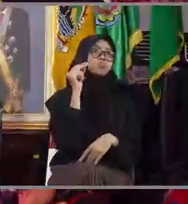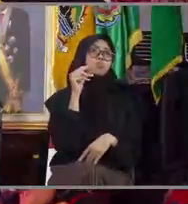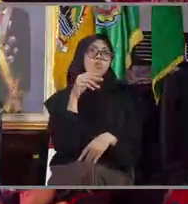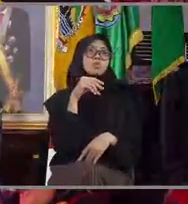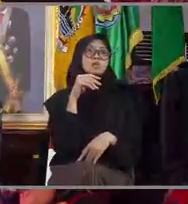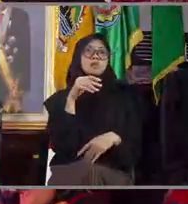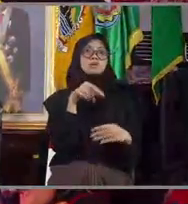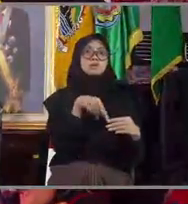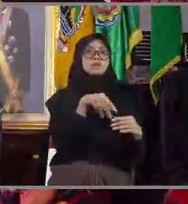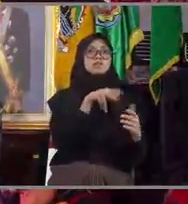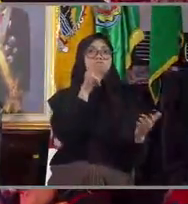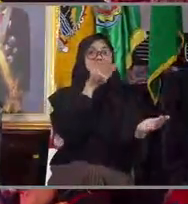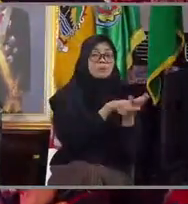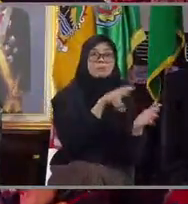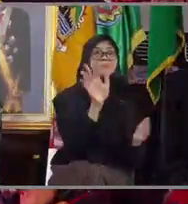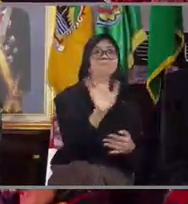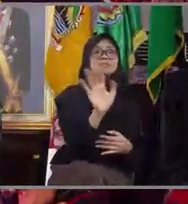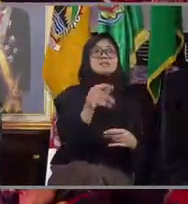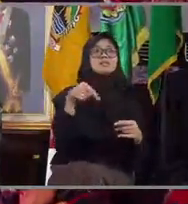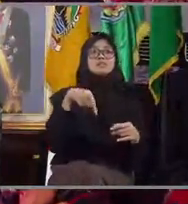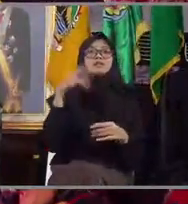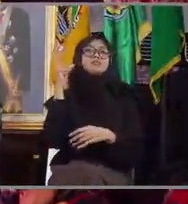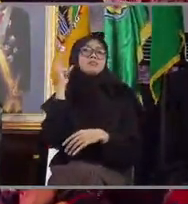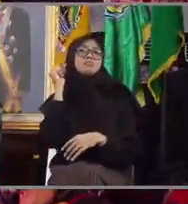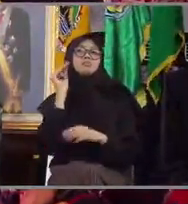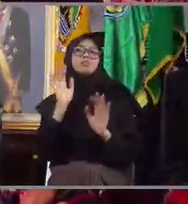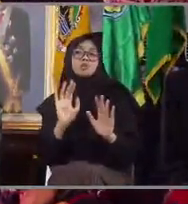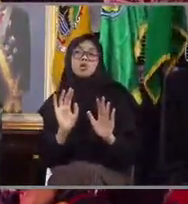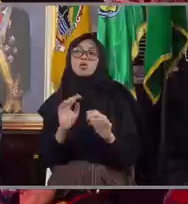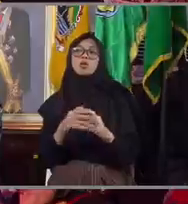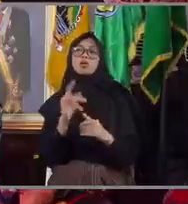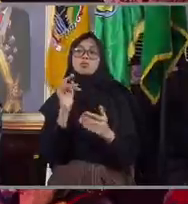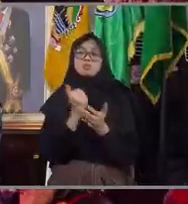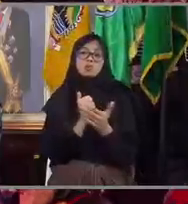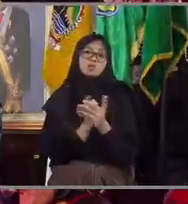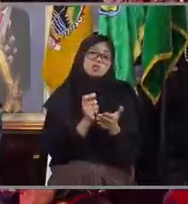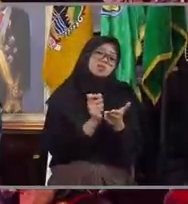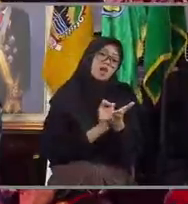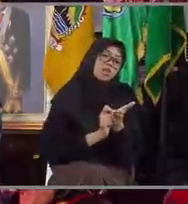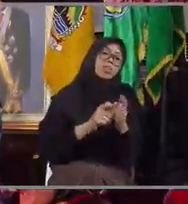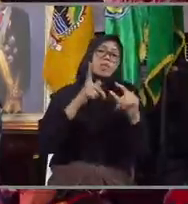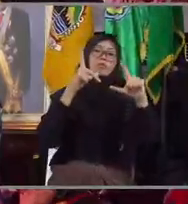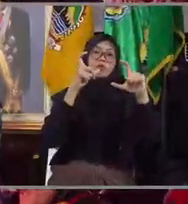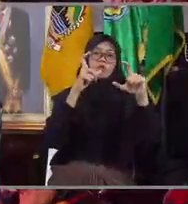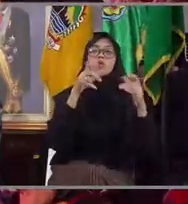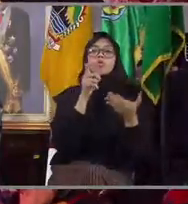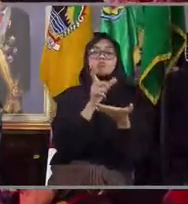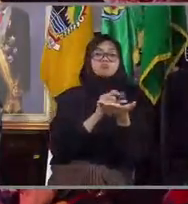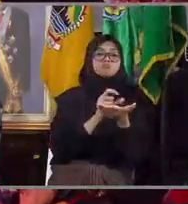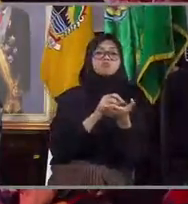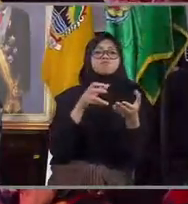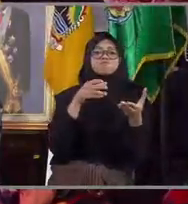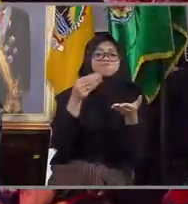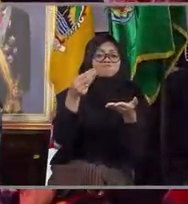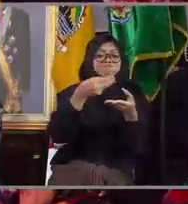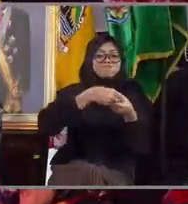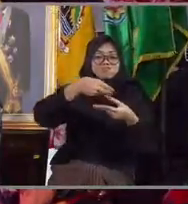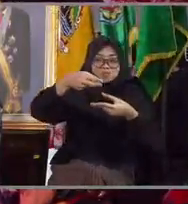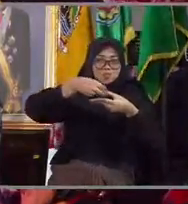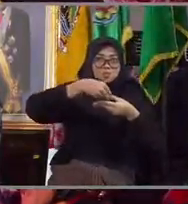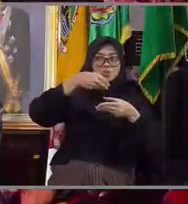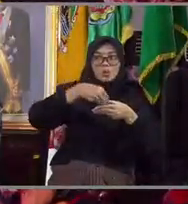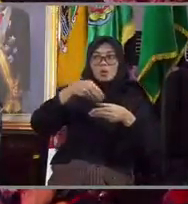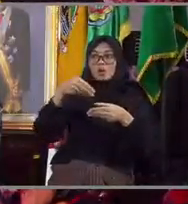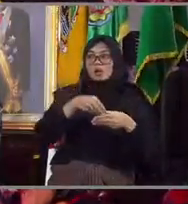menyimpulkan maka kehadiran kami kami mencatat betul kami memfoto betul terhadap Apa yang sedang Bapak Ibu usulkan